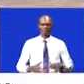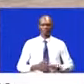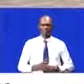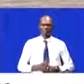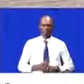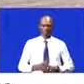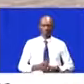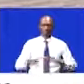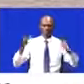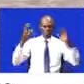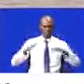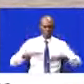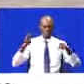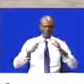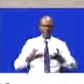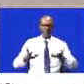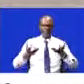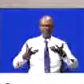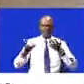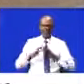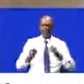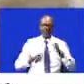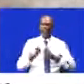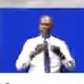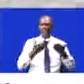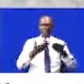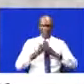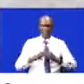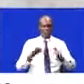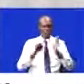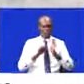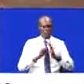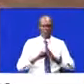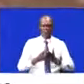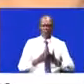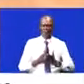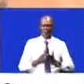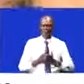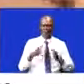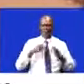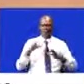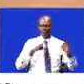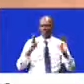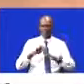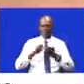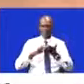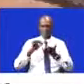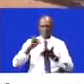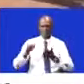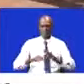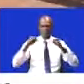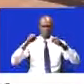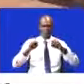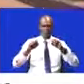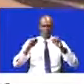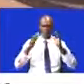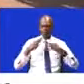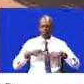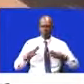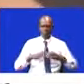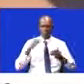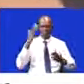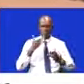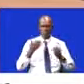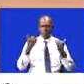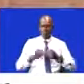Koth ma osabedo ka chwere pacho kae makoro okelo midhirni ma opogore opogore e gwenge ma Migori, boda boda kaachiel kod weg nyamburko bende koro gikone